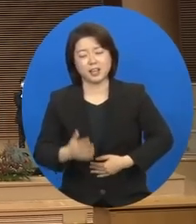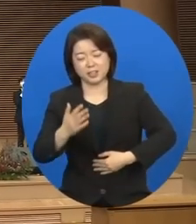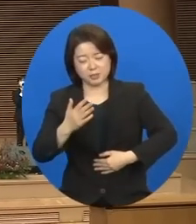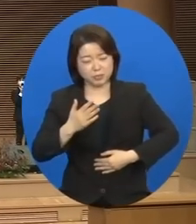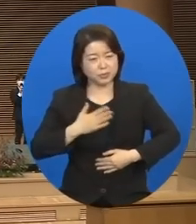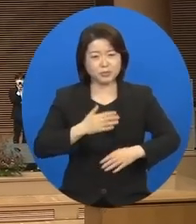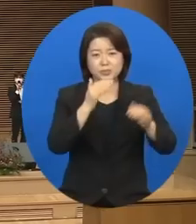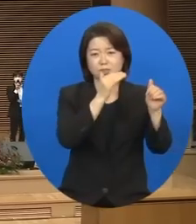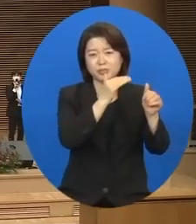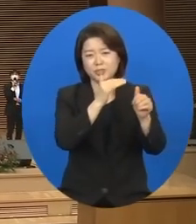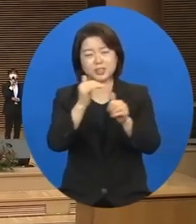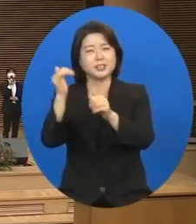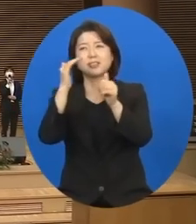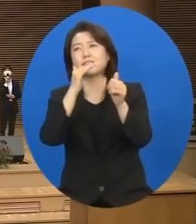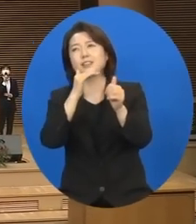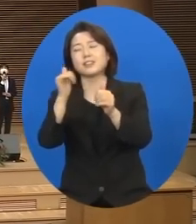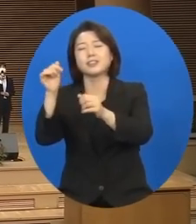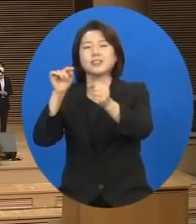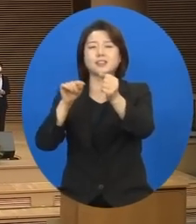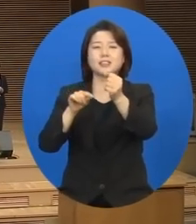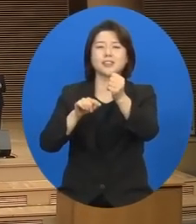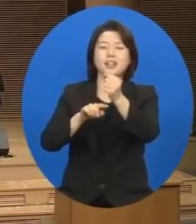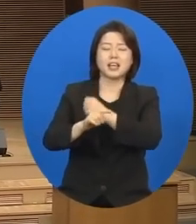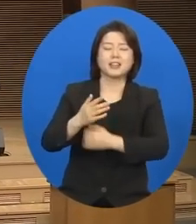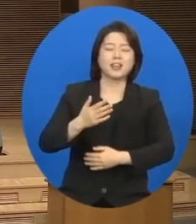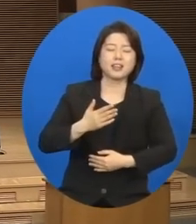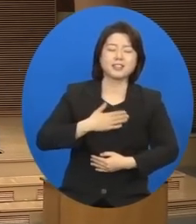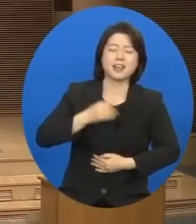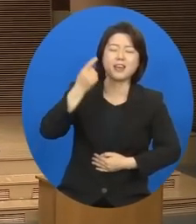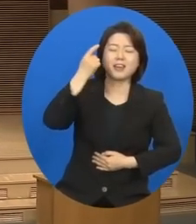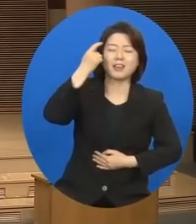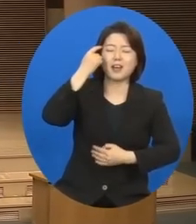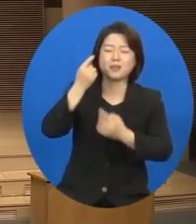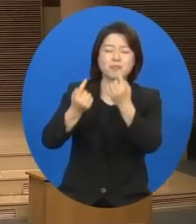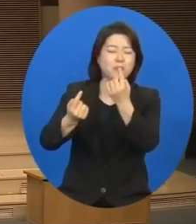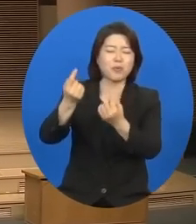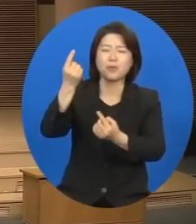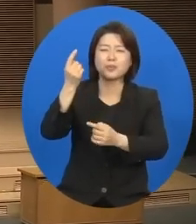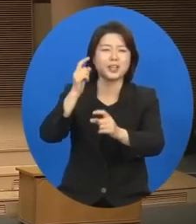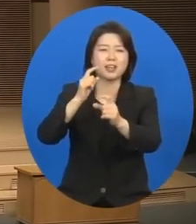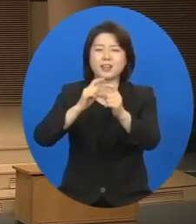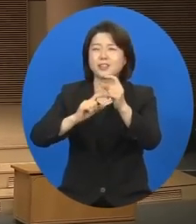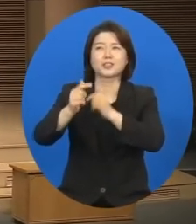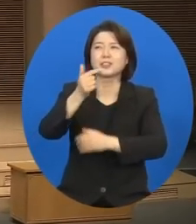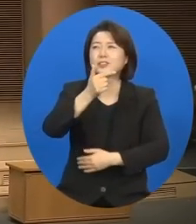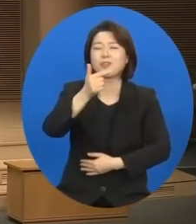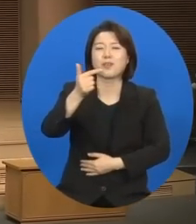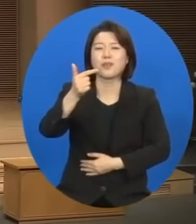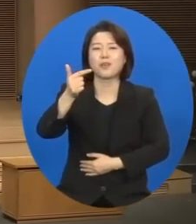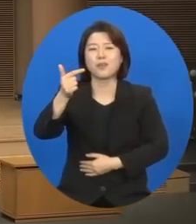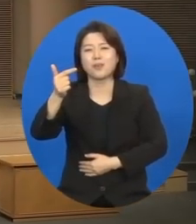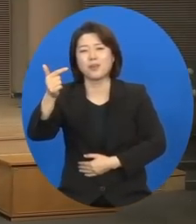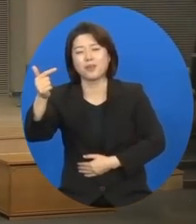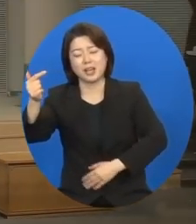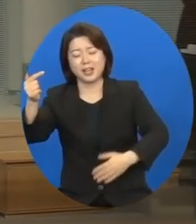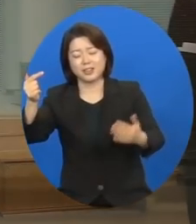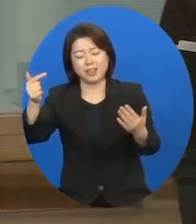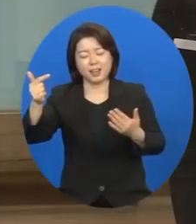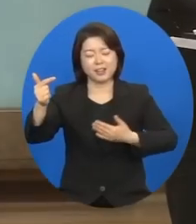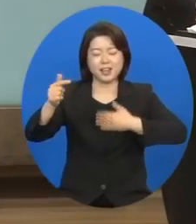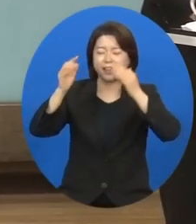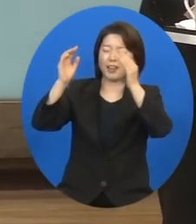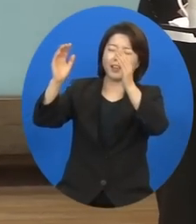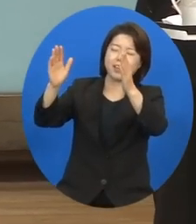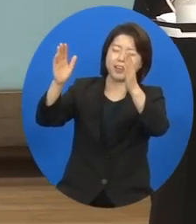날 부르신 뜻 내 생각보다 크고